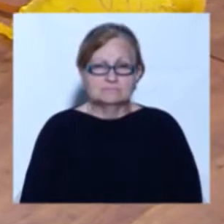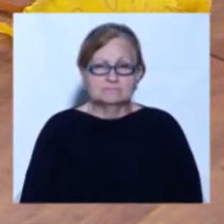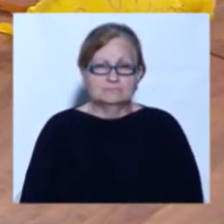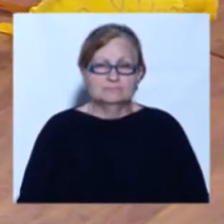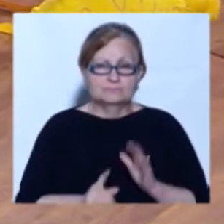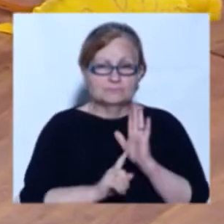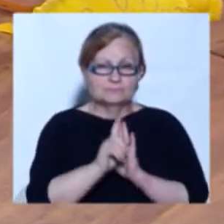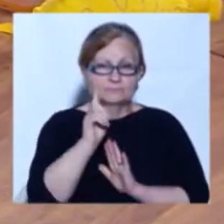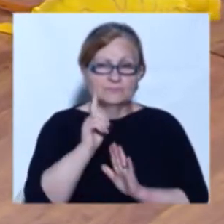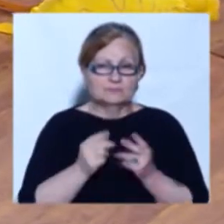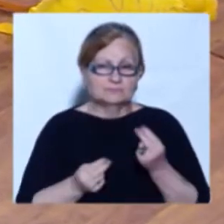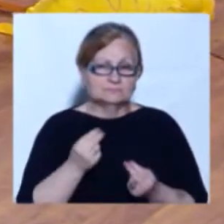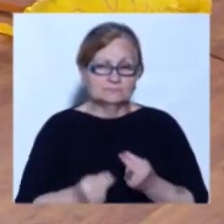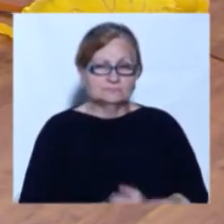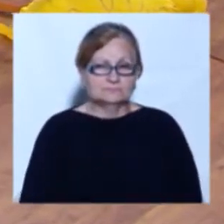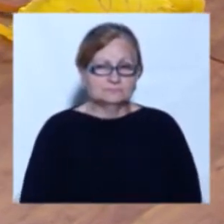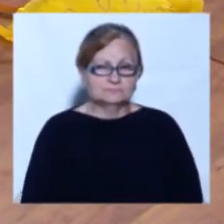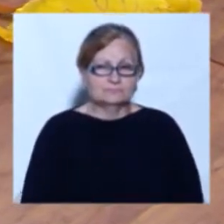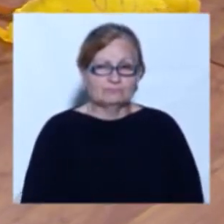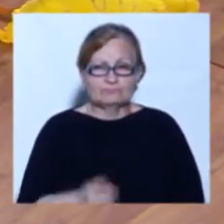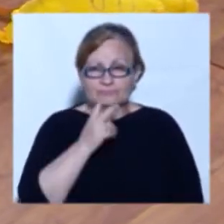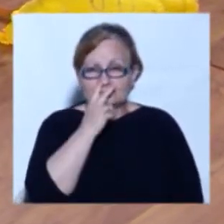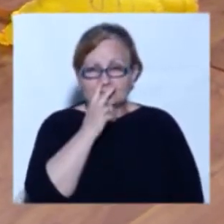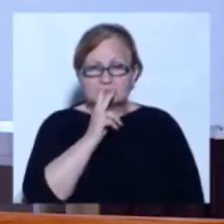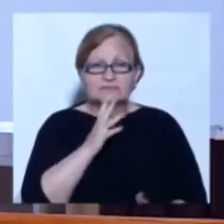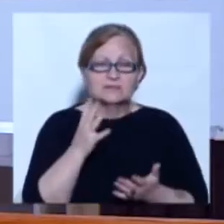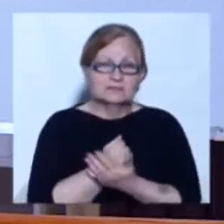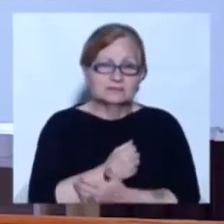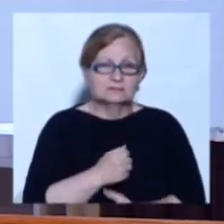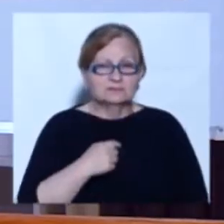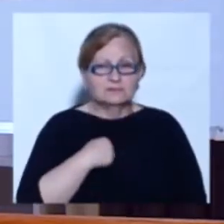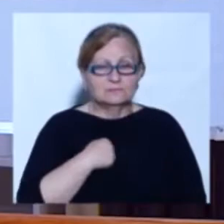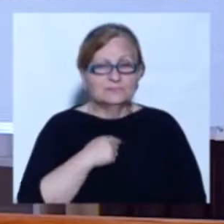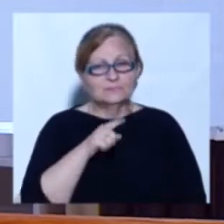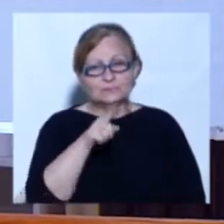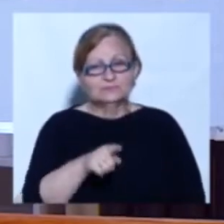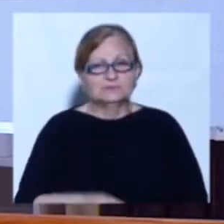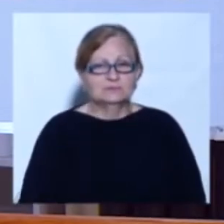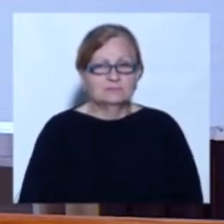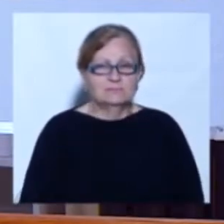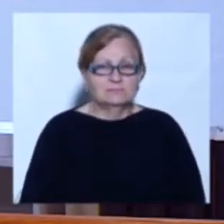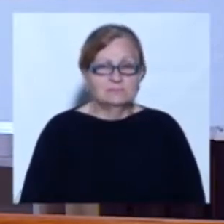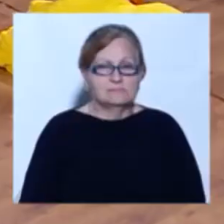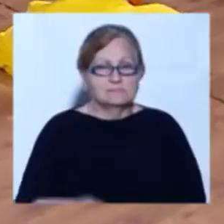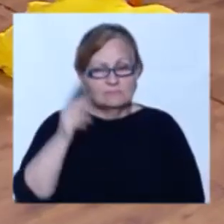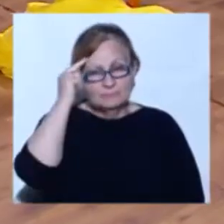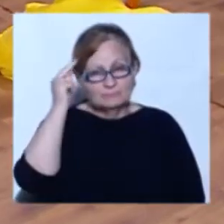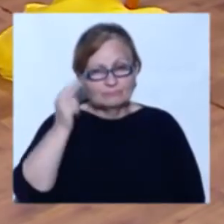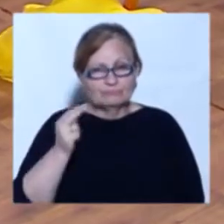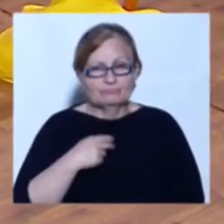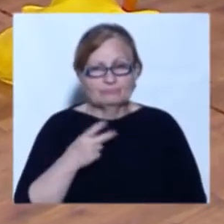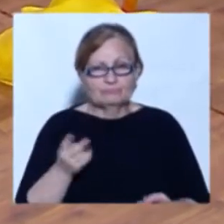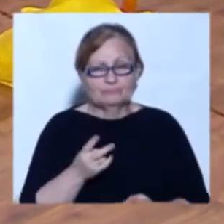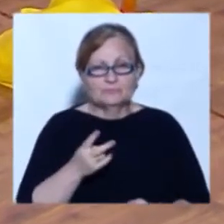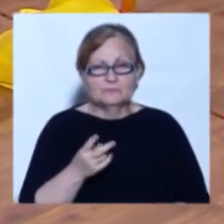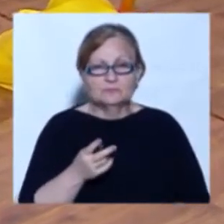დავიწყოთ თამაში. ნახოთ აბა, ვინ გაიმარჯვებს, მე თუ შენ? ფანქარი მჭირდება ამ